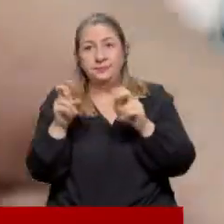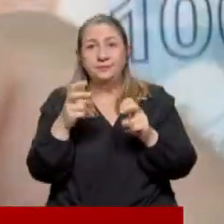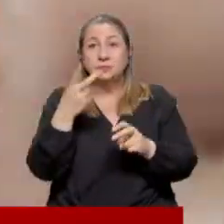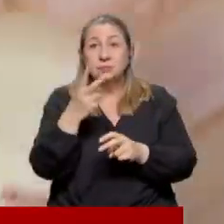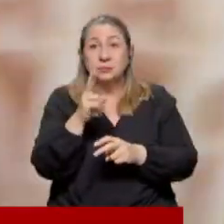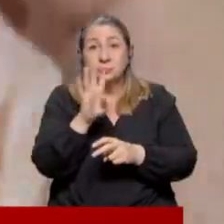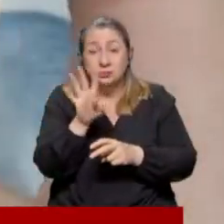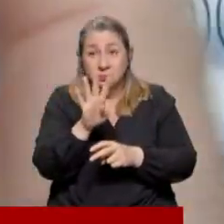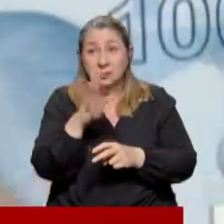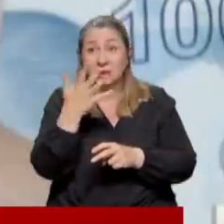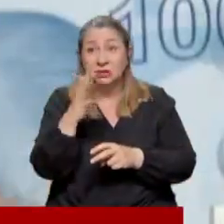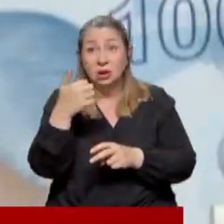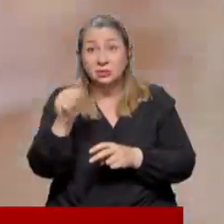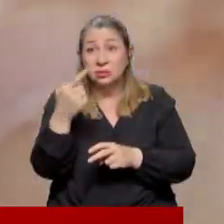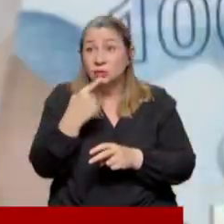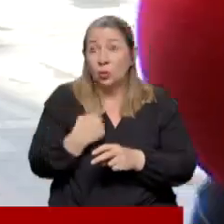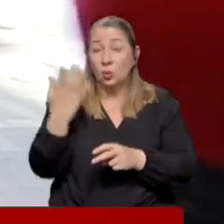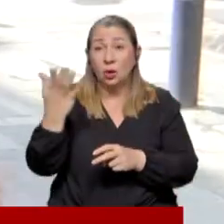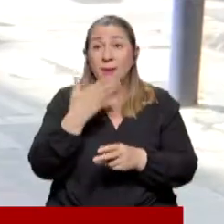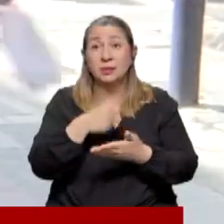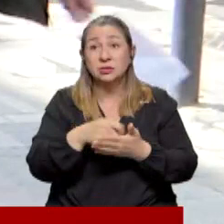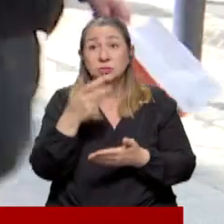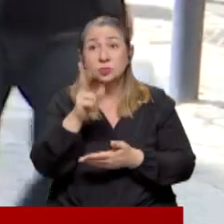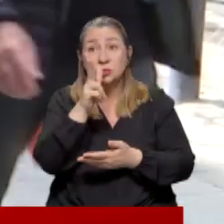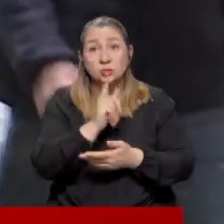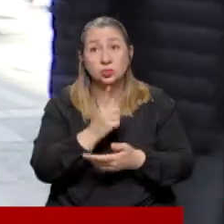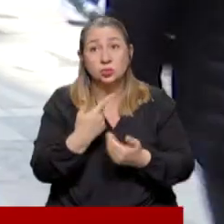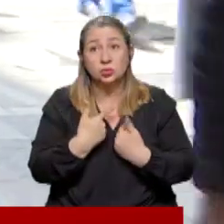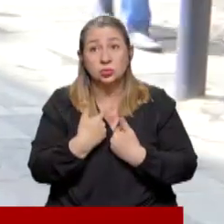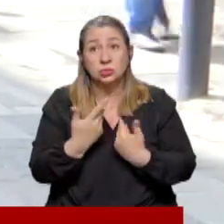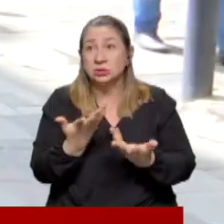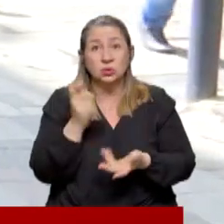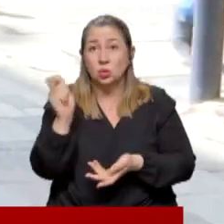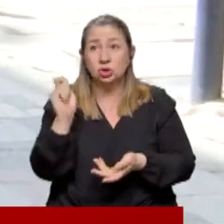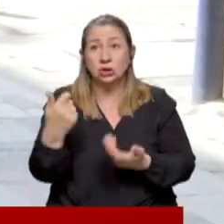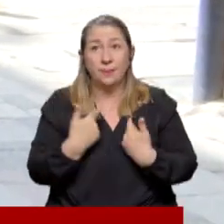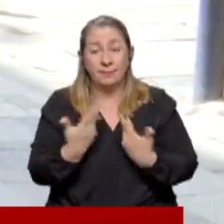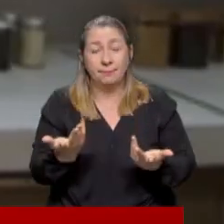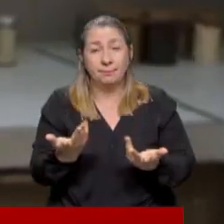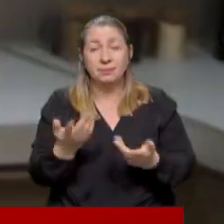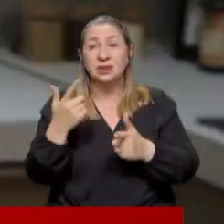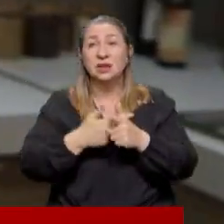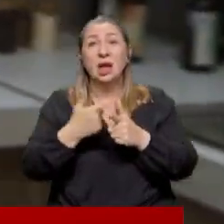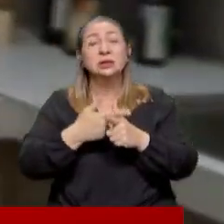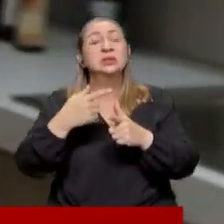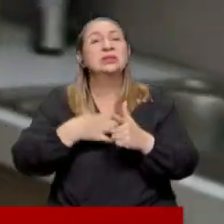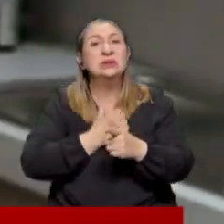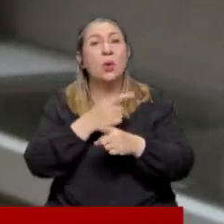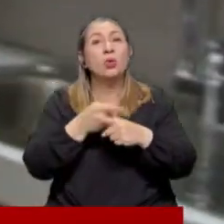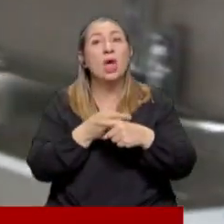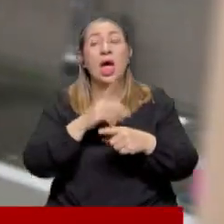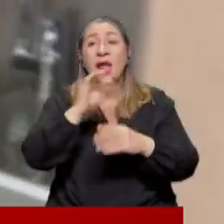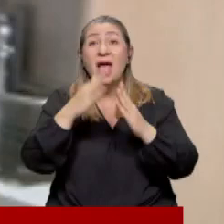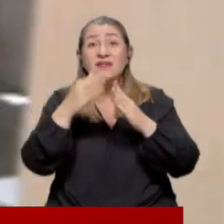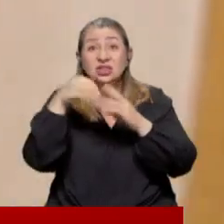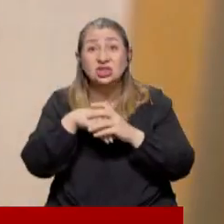kimin 40 TL'den 5 6 bin lira diyor Bitti maaşınıza 100 lira nasıl ödeyeceğim kiracıların derdi ortak her